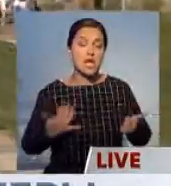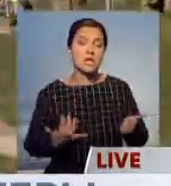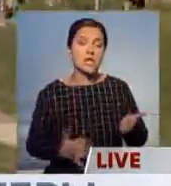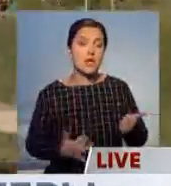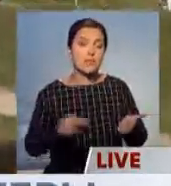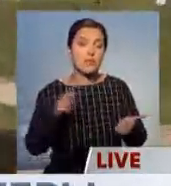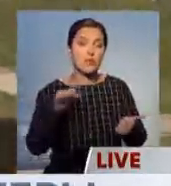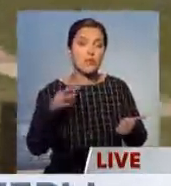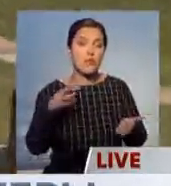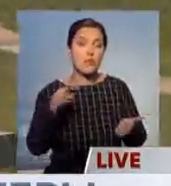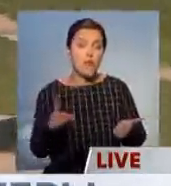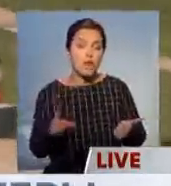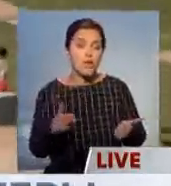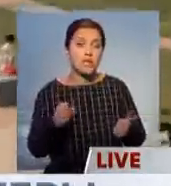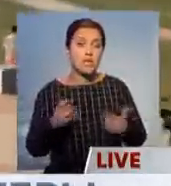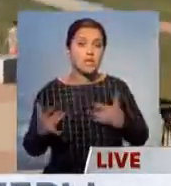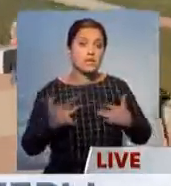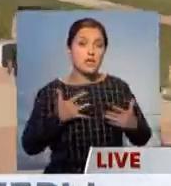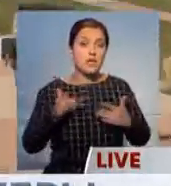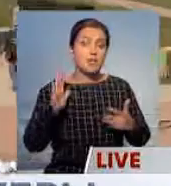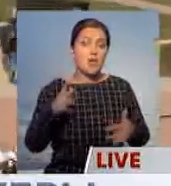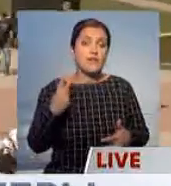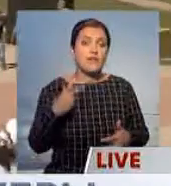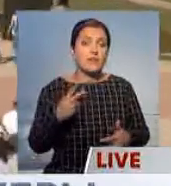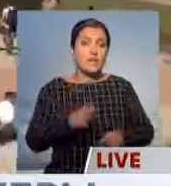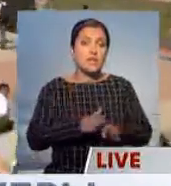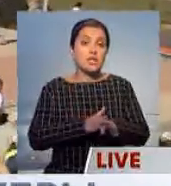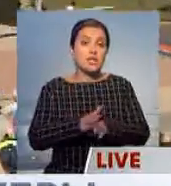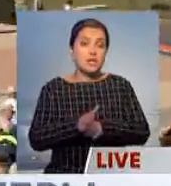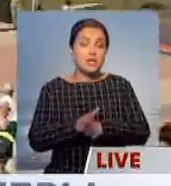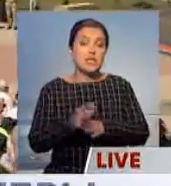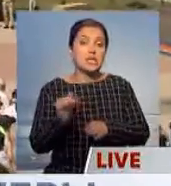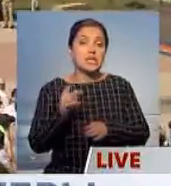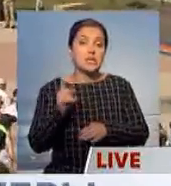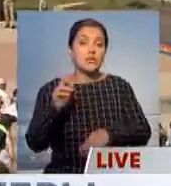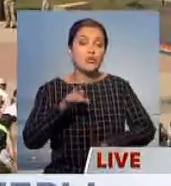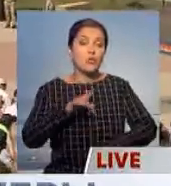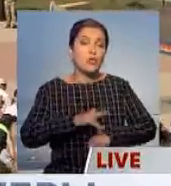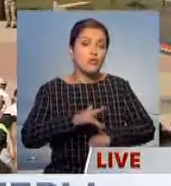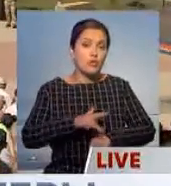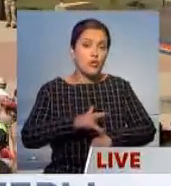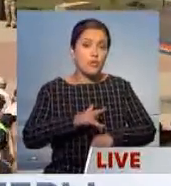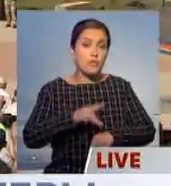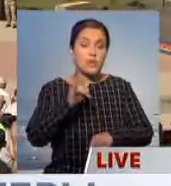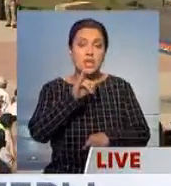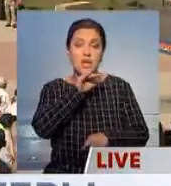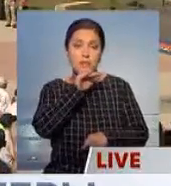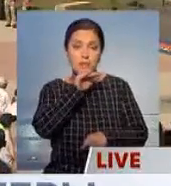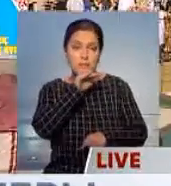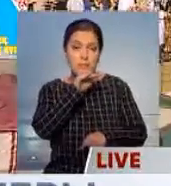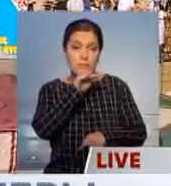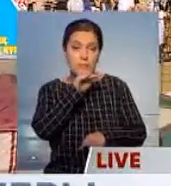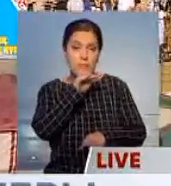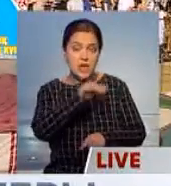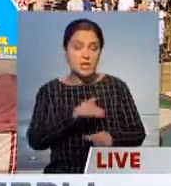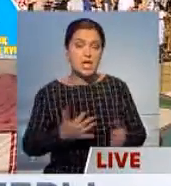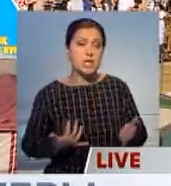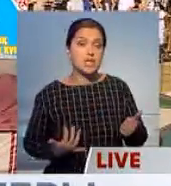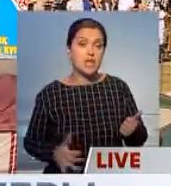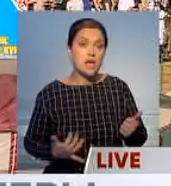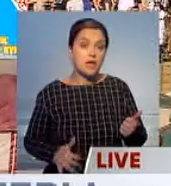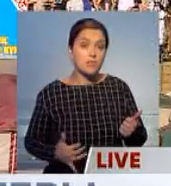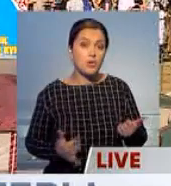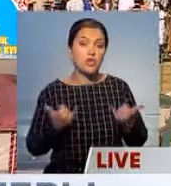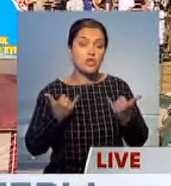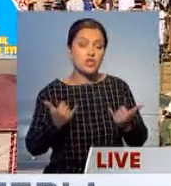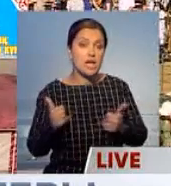Думан». На сцену выйдут более 20 исполнителей из числа любителей и профессиональных домбристов. Сейчас